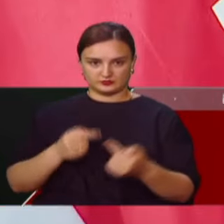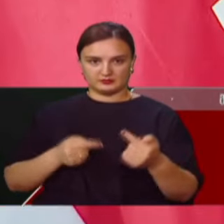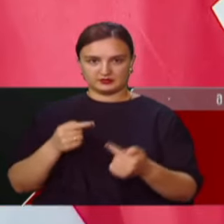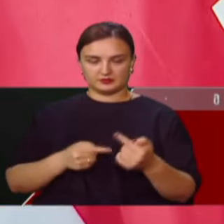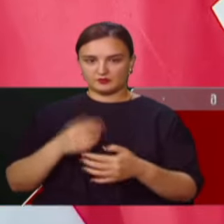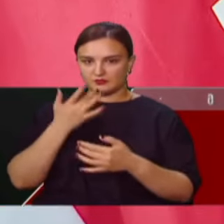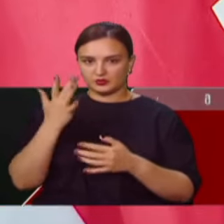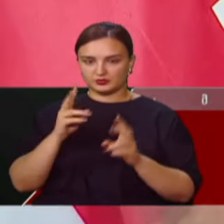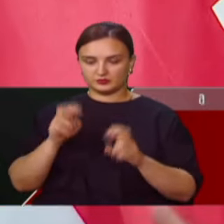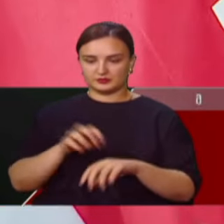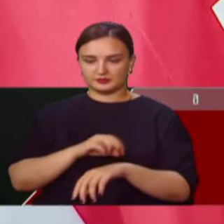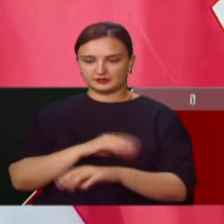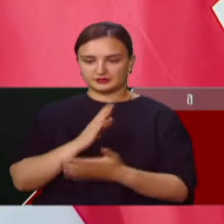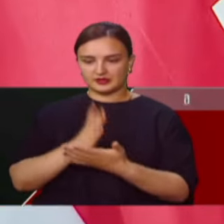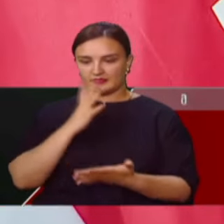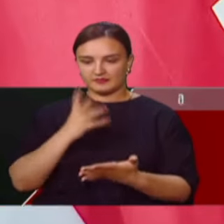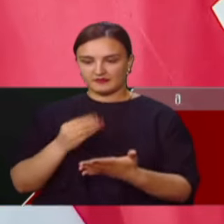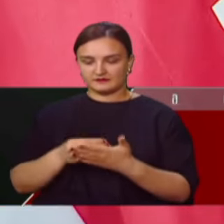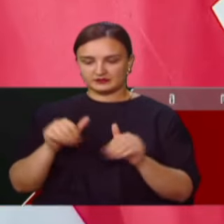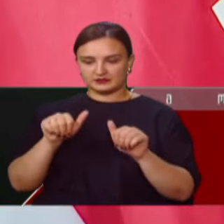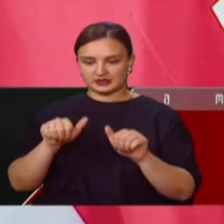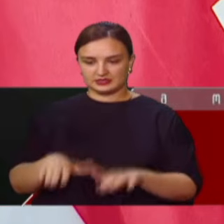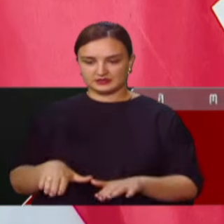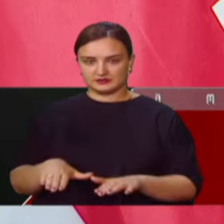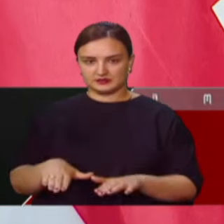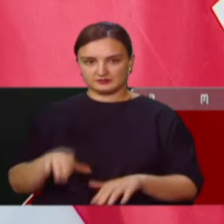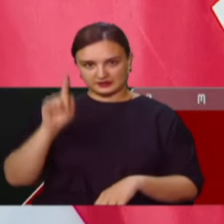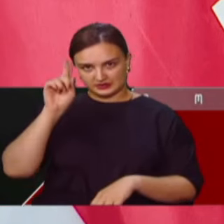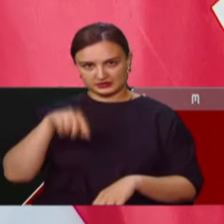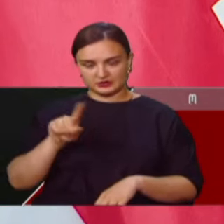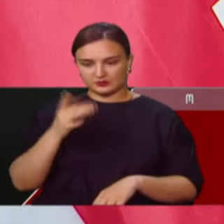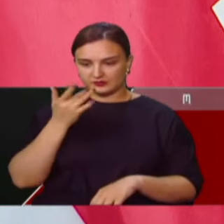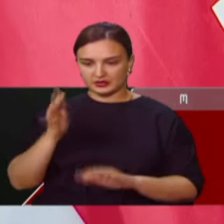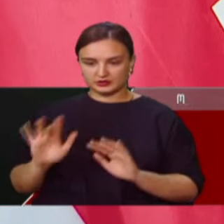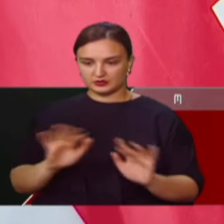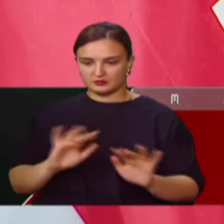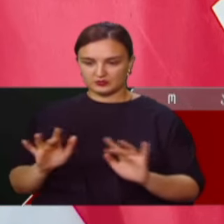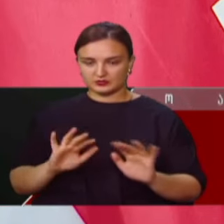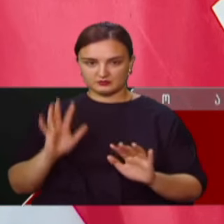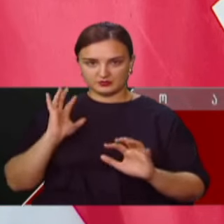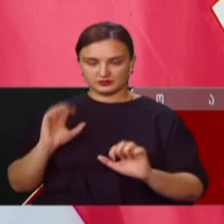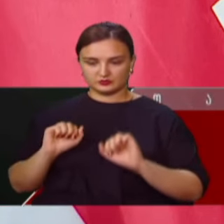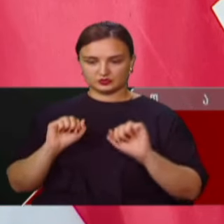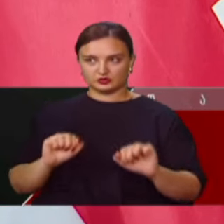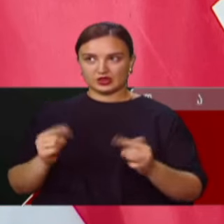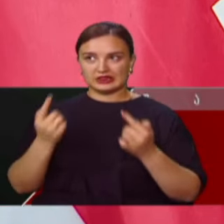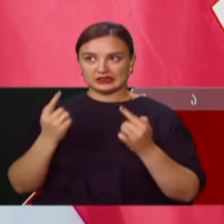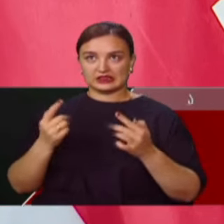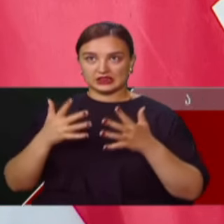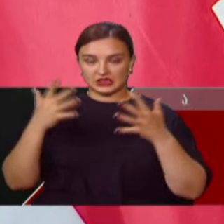პოლიტიკურ პარტიას აქვს თავისი გადაწყვეტილების პრეროგატივა, იცით, რომ ნაციონალური მოძრაობა მხარს უჭერდა დიდ